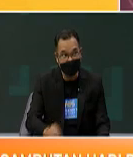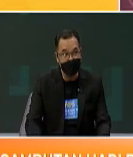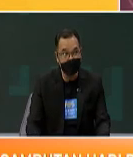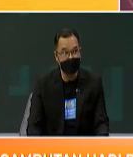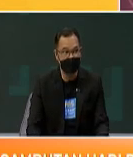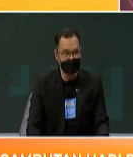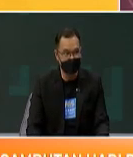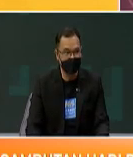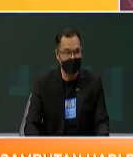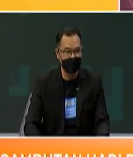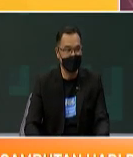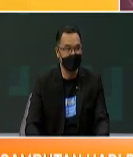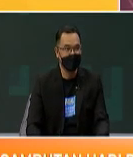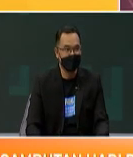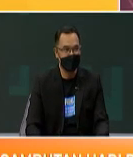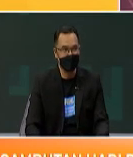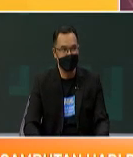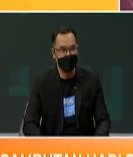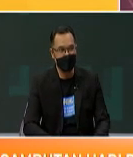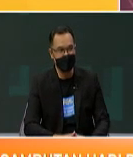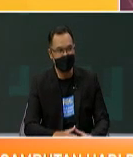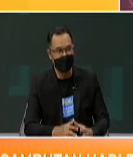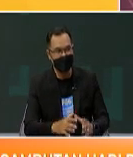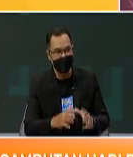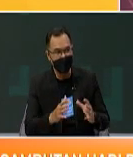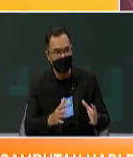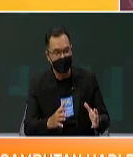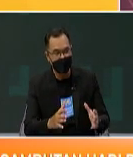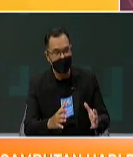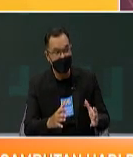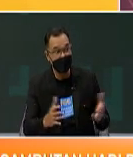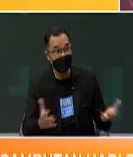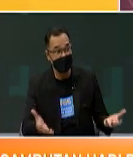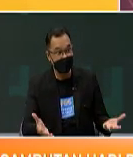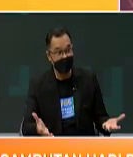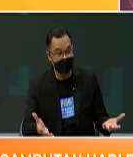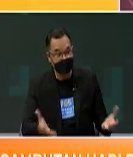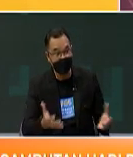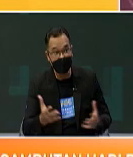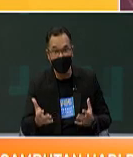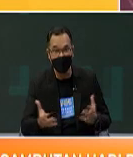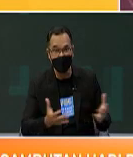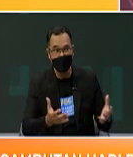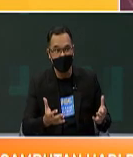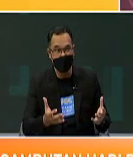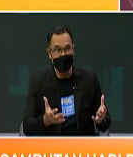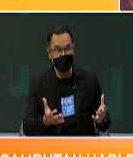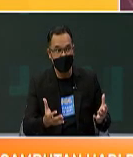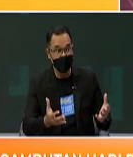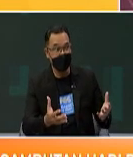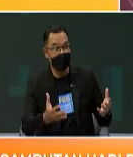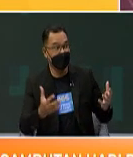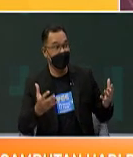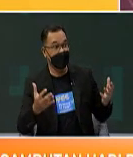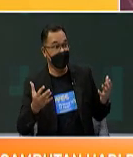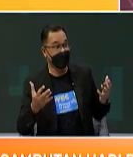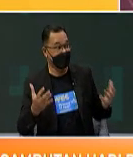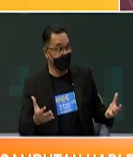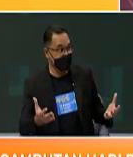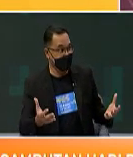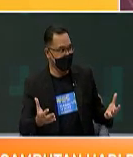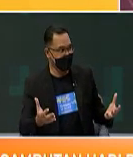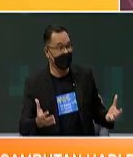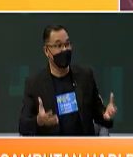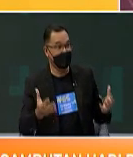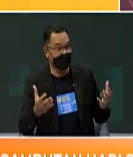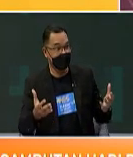berlaku transformasi di situ, perubahan. So apa ni, DJ-DJ kita pun perlu disebabkan penampilan dia